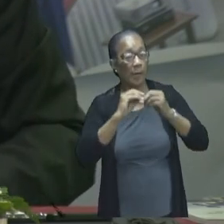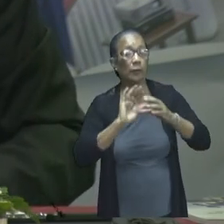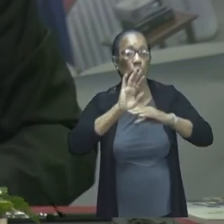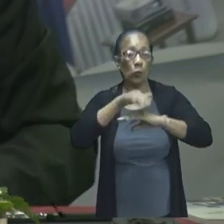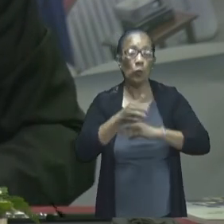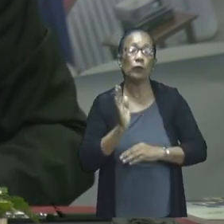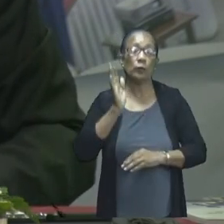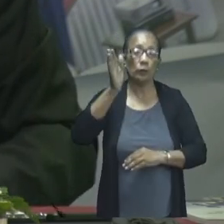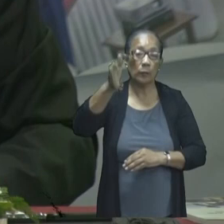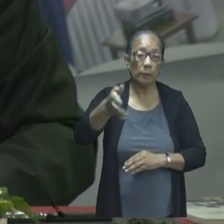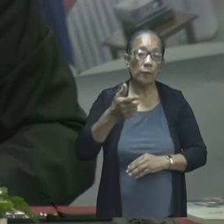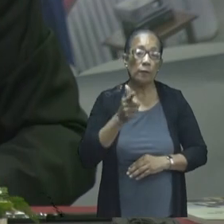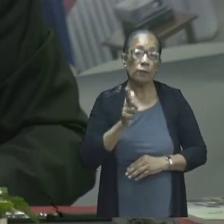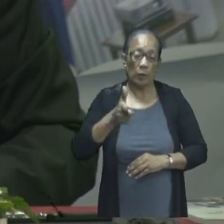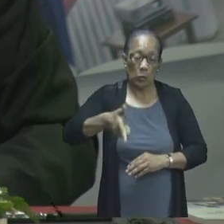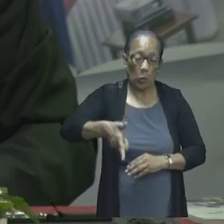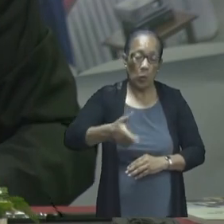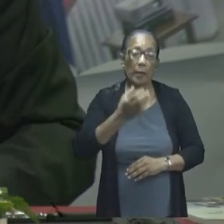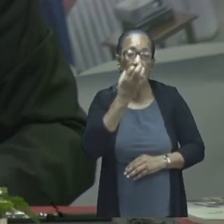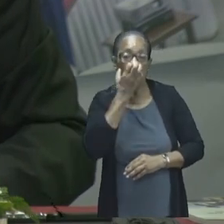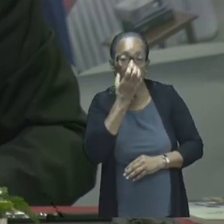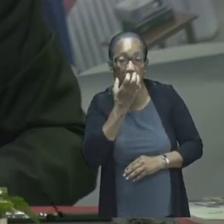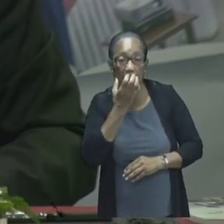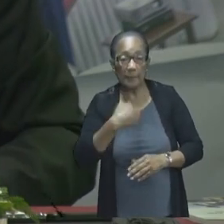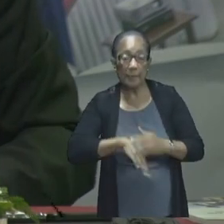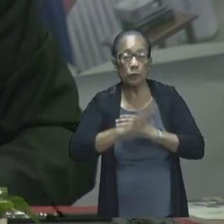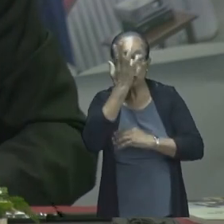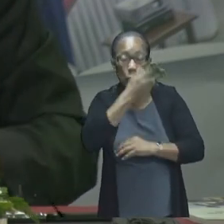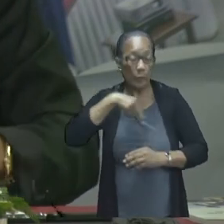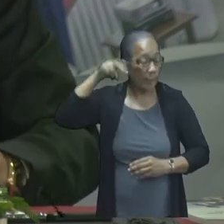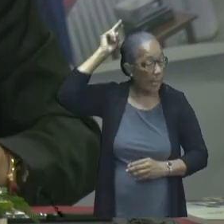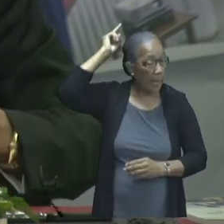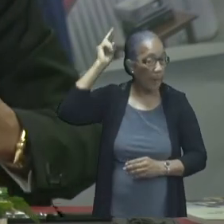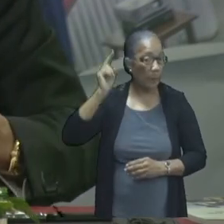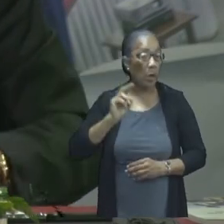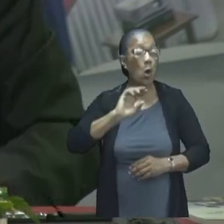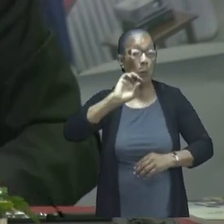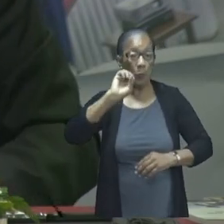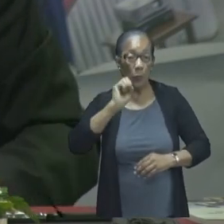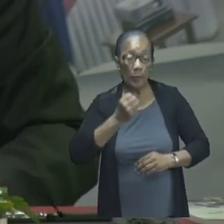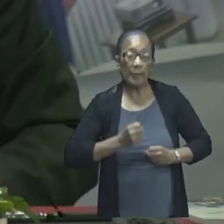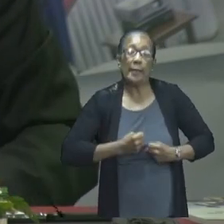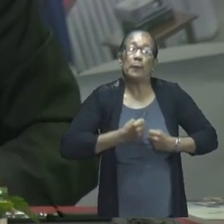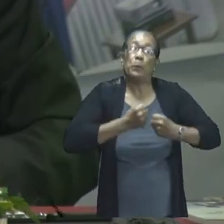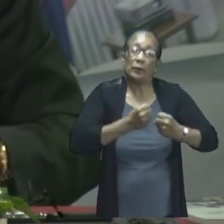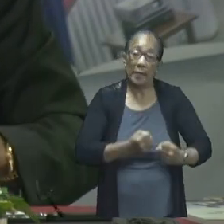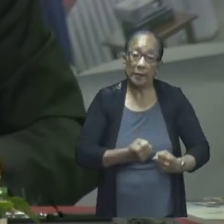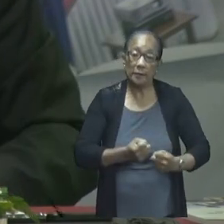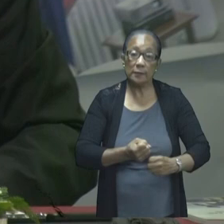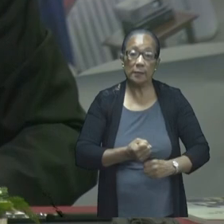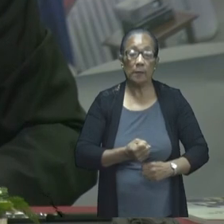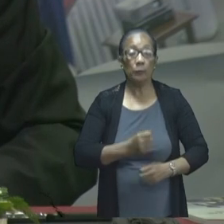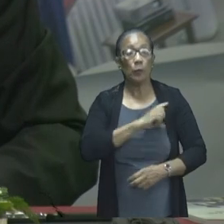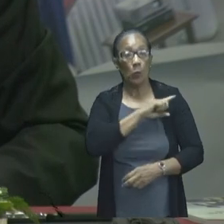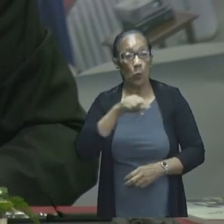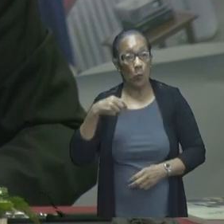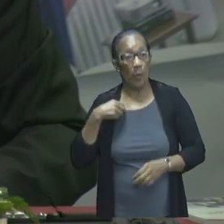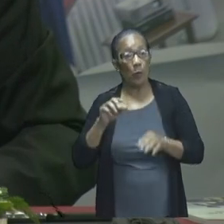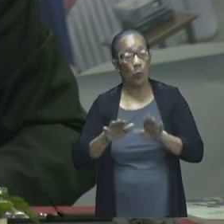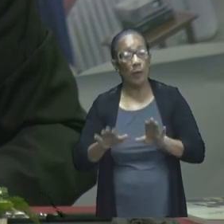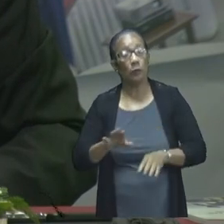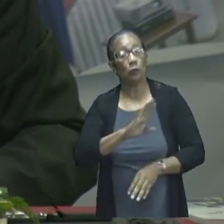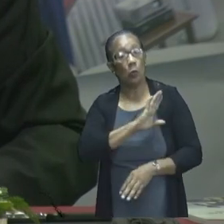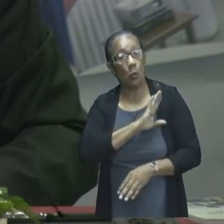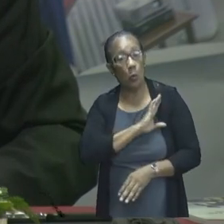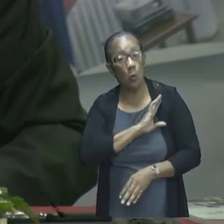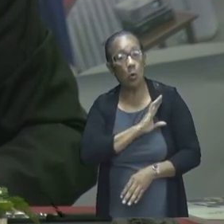van oil and gas maar met name over the oil and gas in suriname en mogelijk in de potentie is natuurlijk wachten we ook op